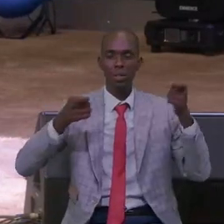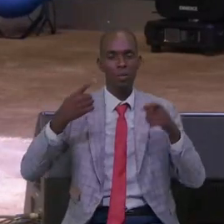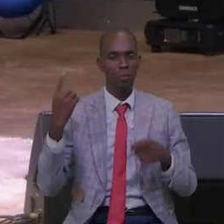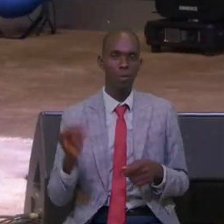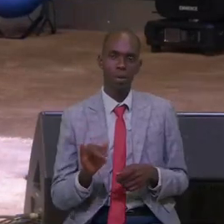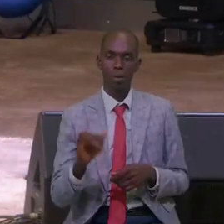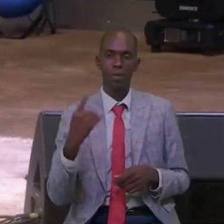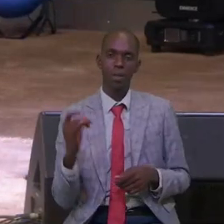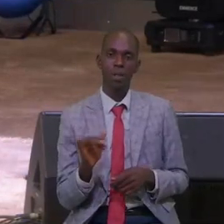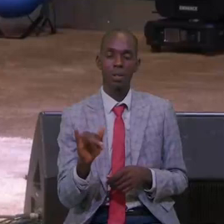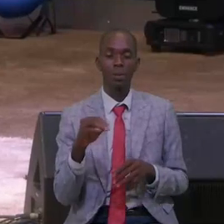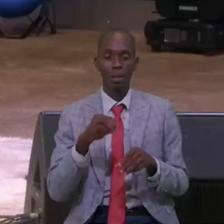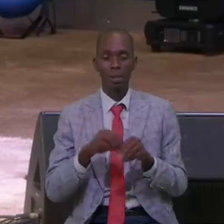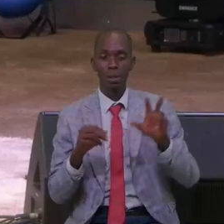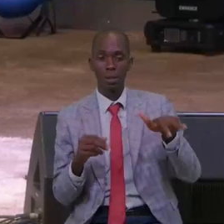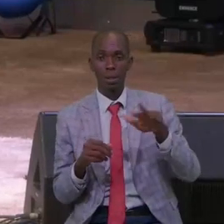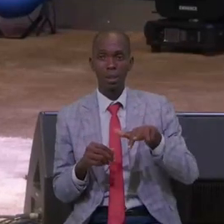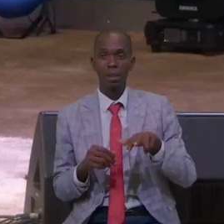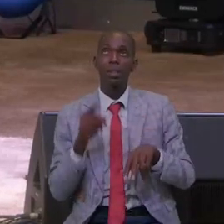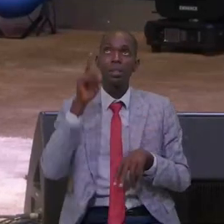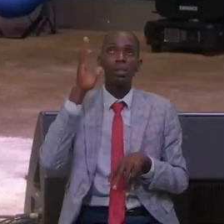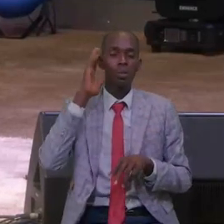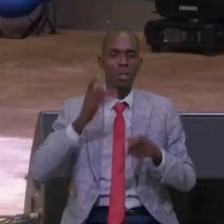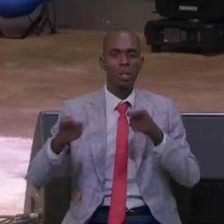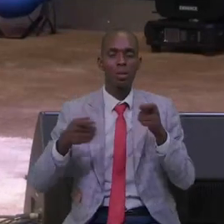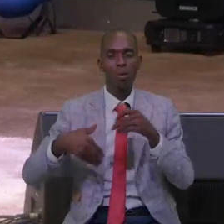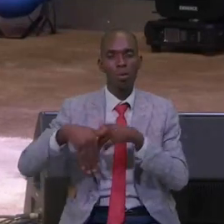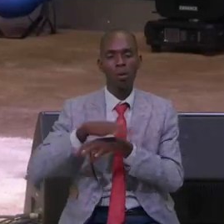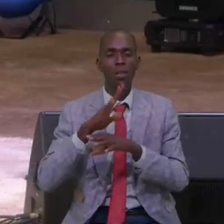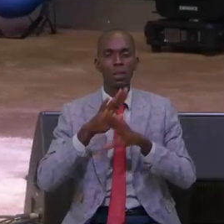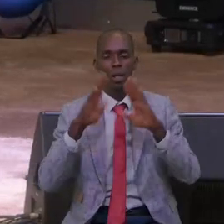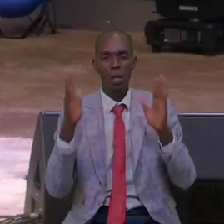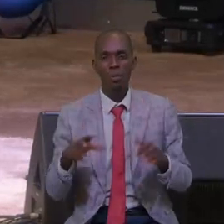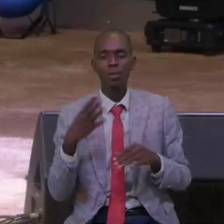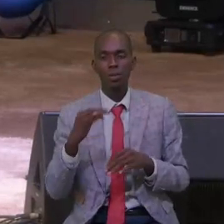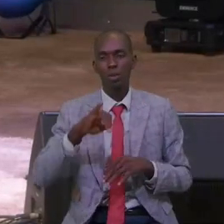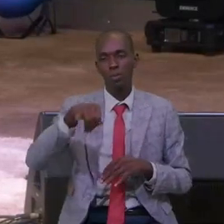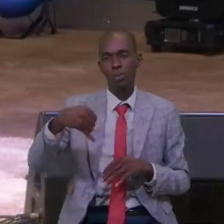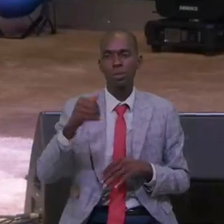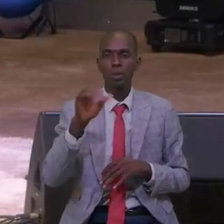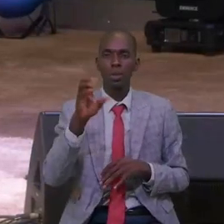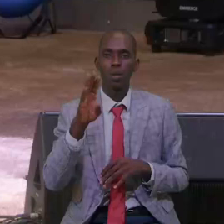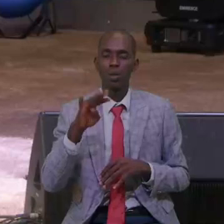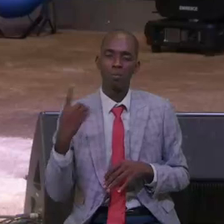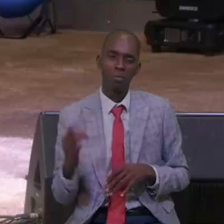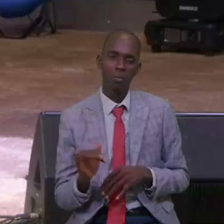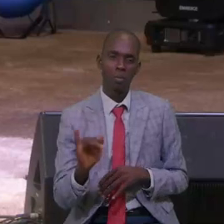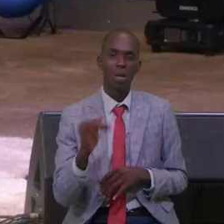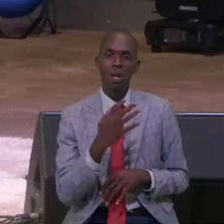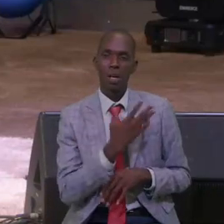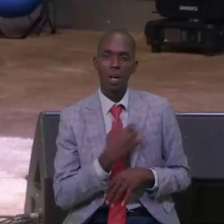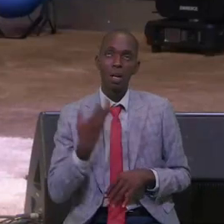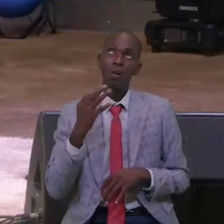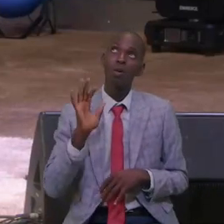verset 33 dit, il régnera sur la maison de Jacob éternellement, et son règne n'aura point